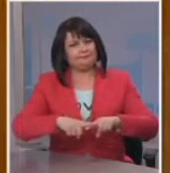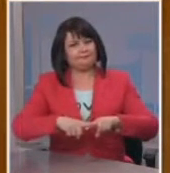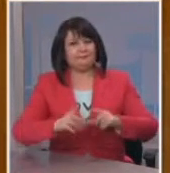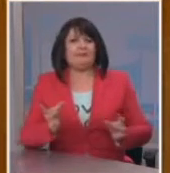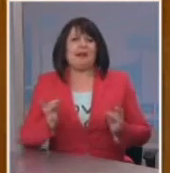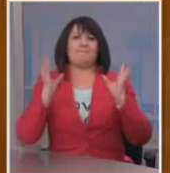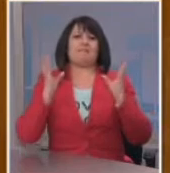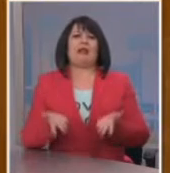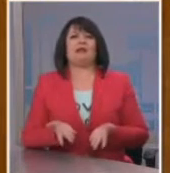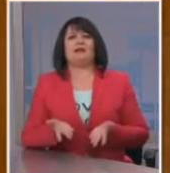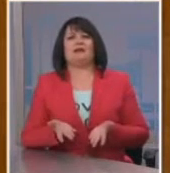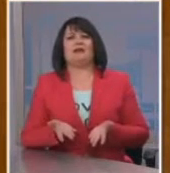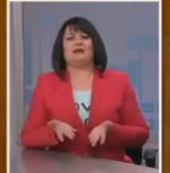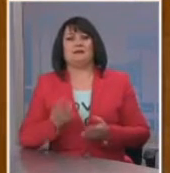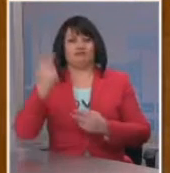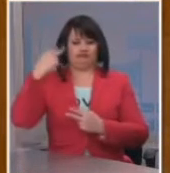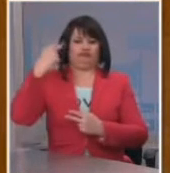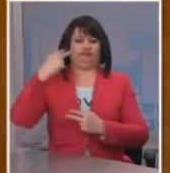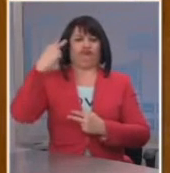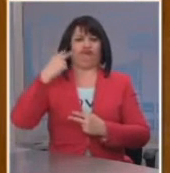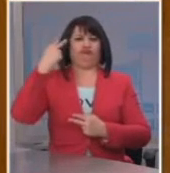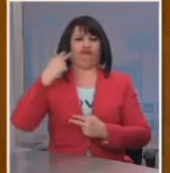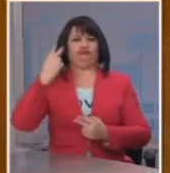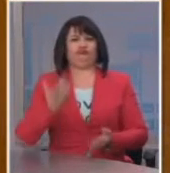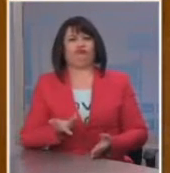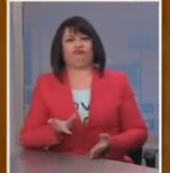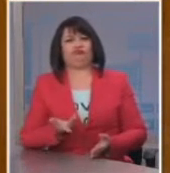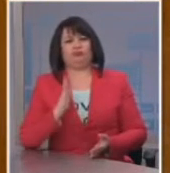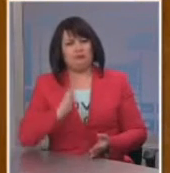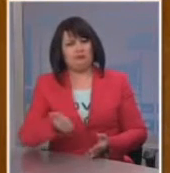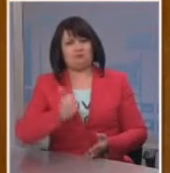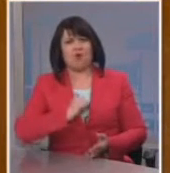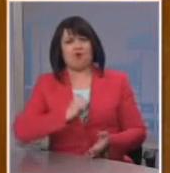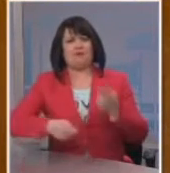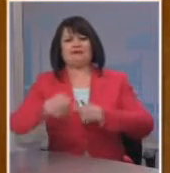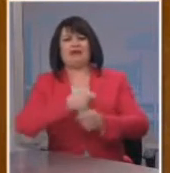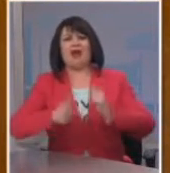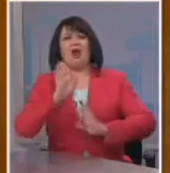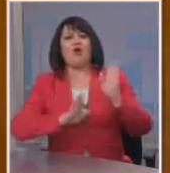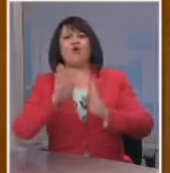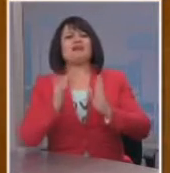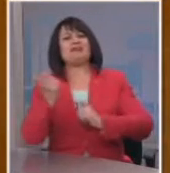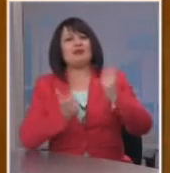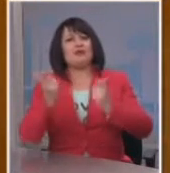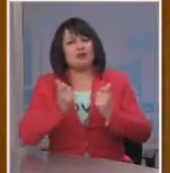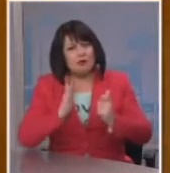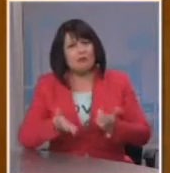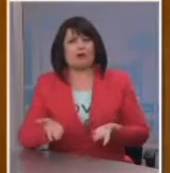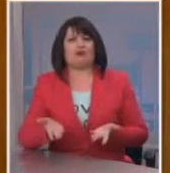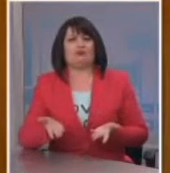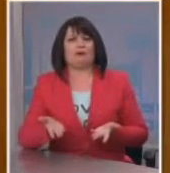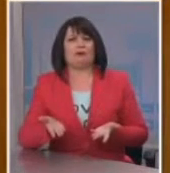αυτό την επιτροπή και να μπορέσουμε επιτέλους να δανειζόμαστε κανονικά από τις αγορές για να εξυπηρετούμε τα παλιά μας δάνεια?